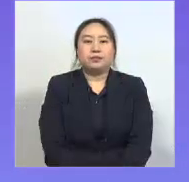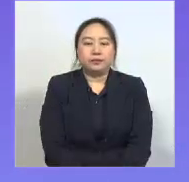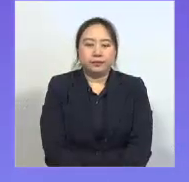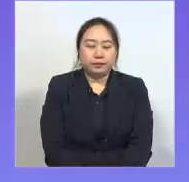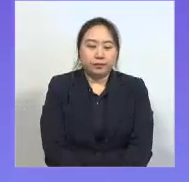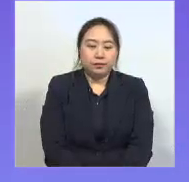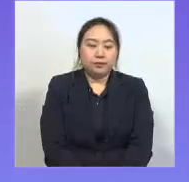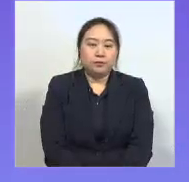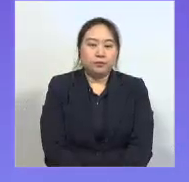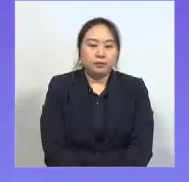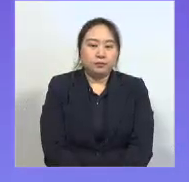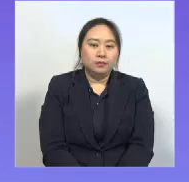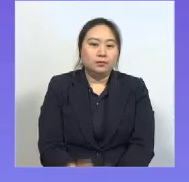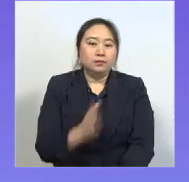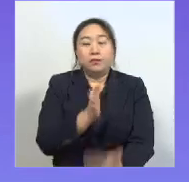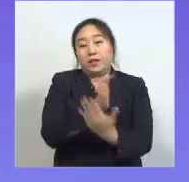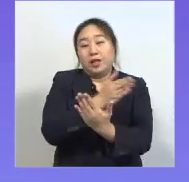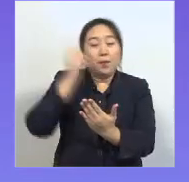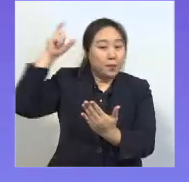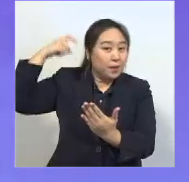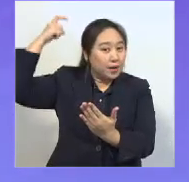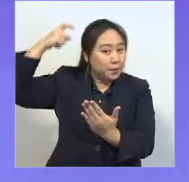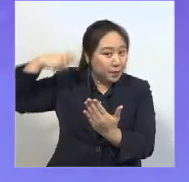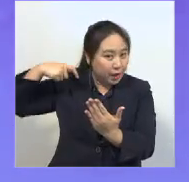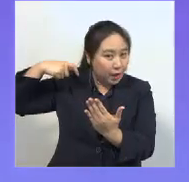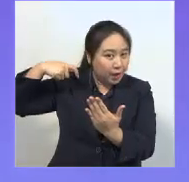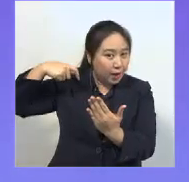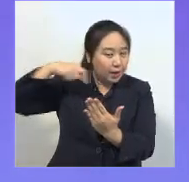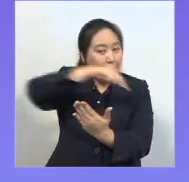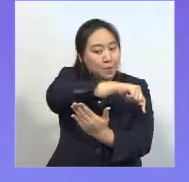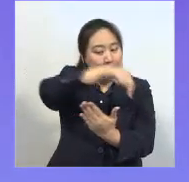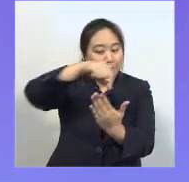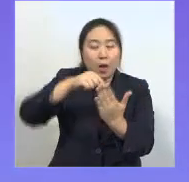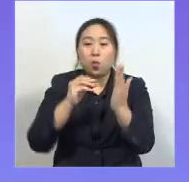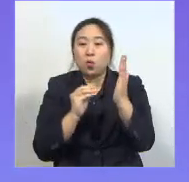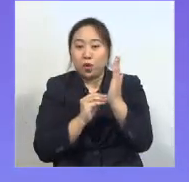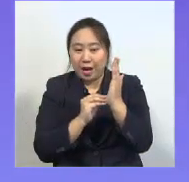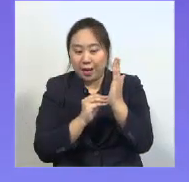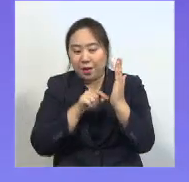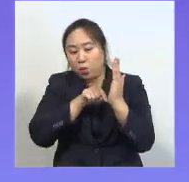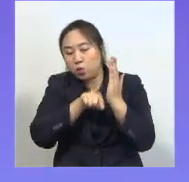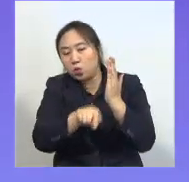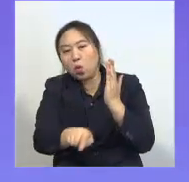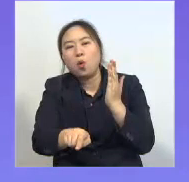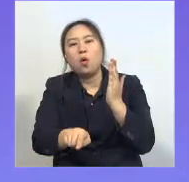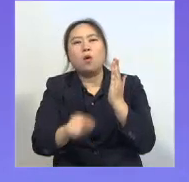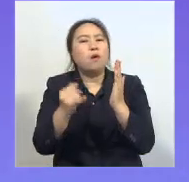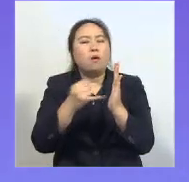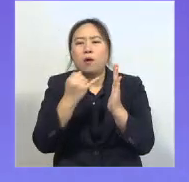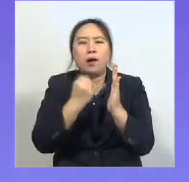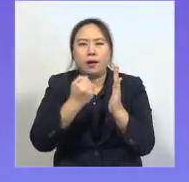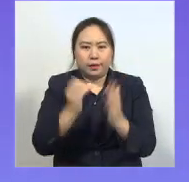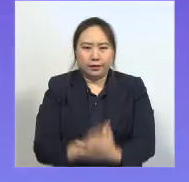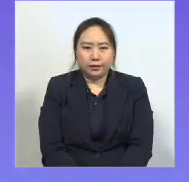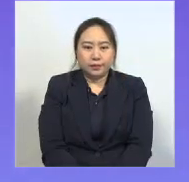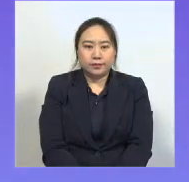คือเดินทางจากฝั่งเมียนมาและถ้าเกิดจะผ่านมาทางกรุงเทพแล้วก็ต่อไปทางด้านตะวันออก ค่ะ ก็จะสะดวกม